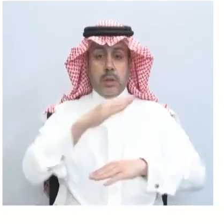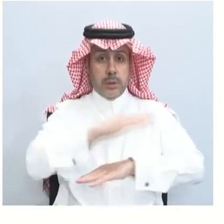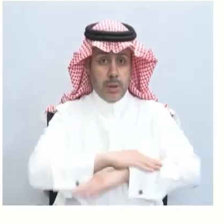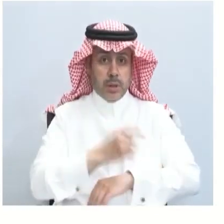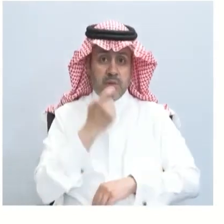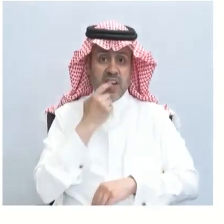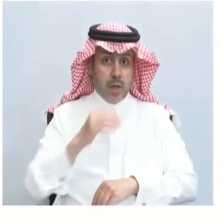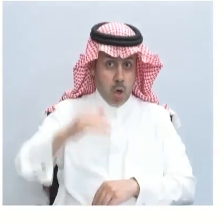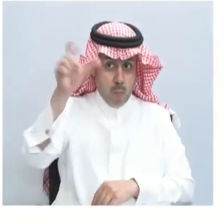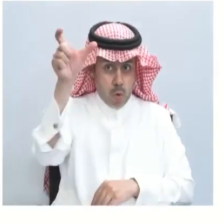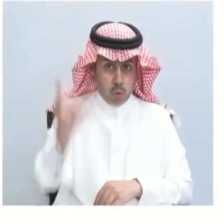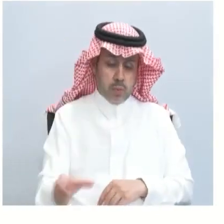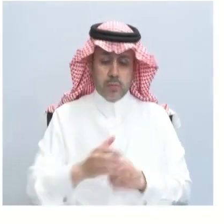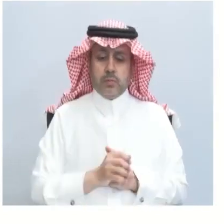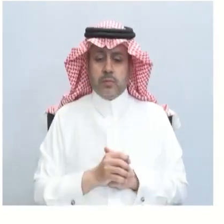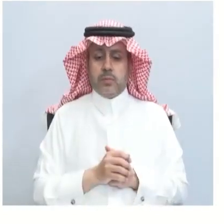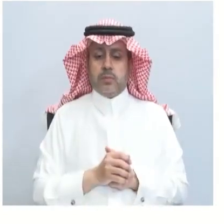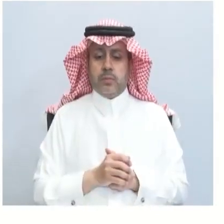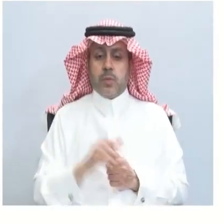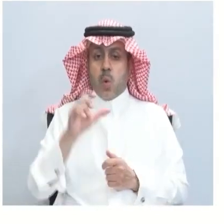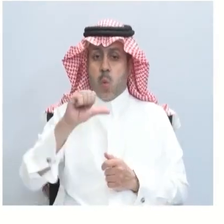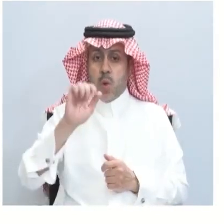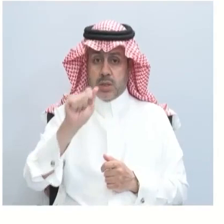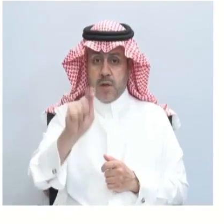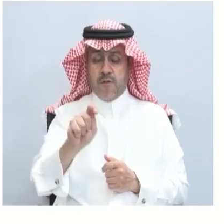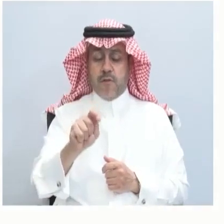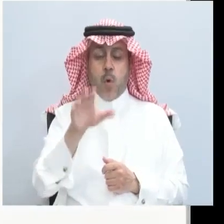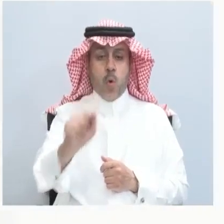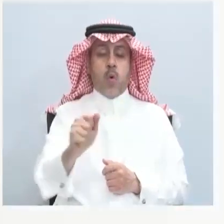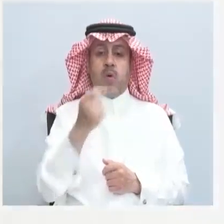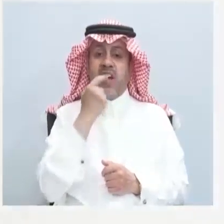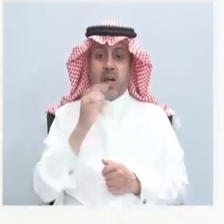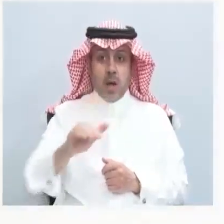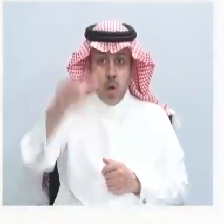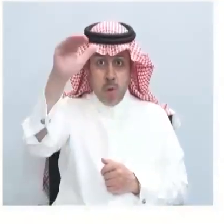الكبير رابعا وصف حقوق كبير